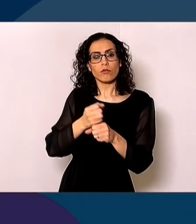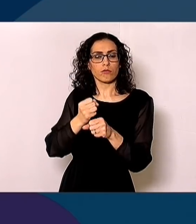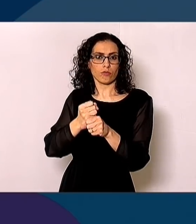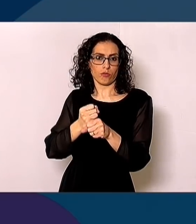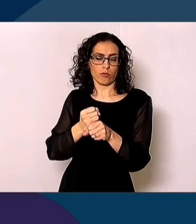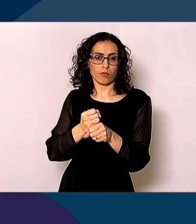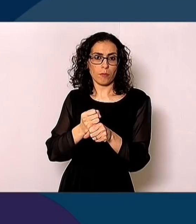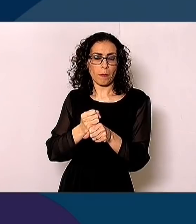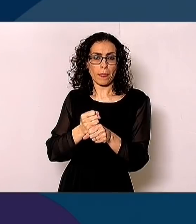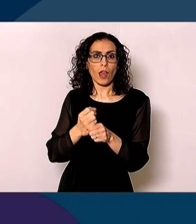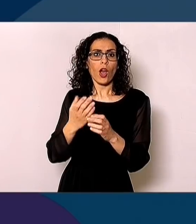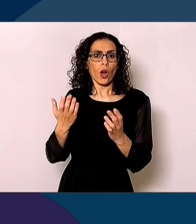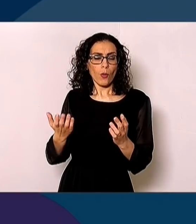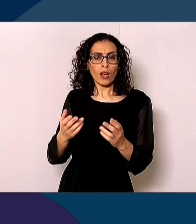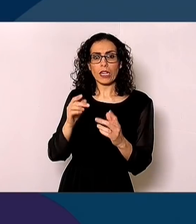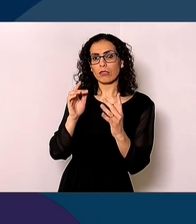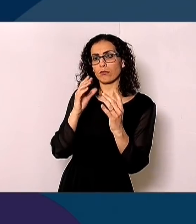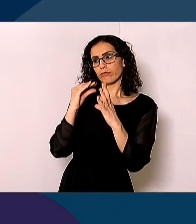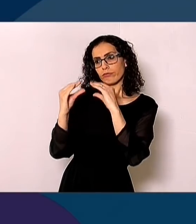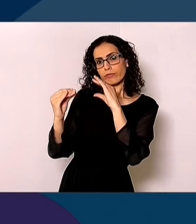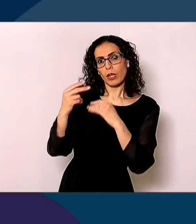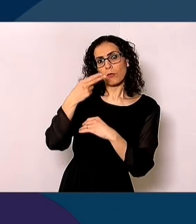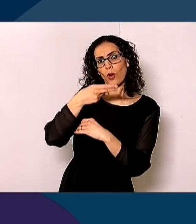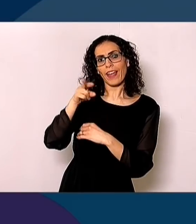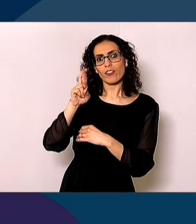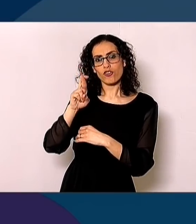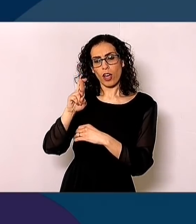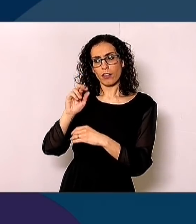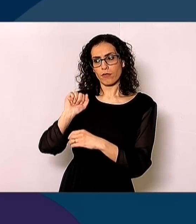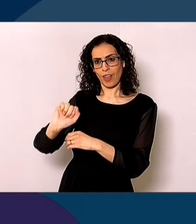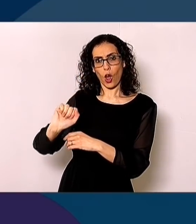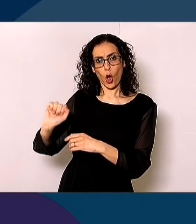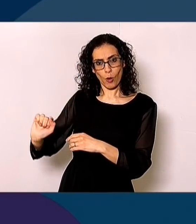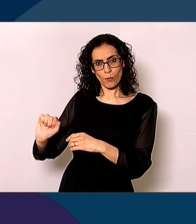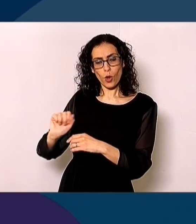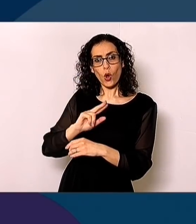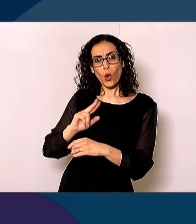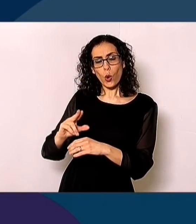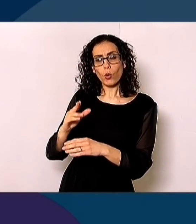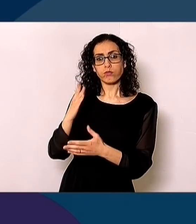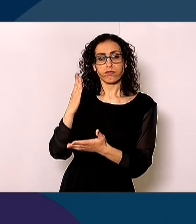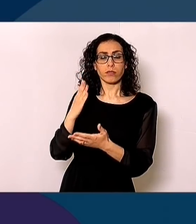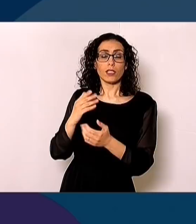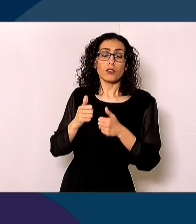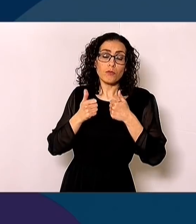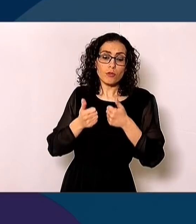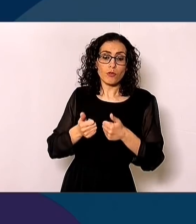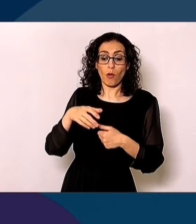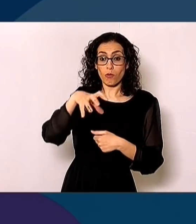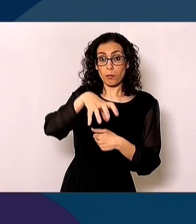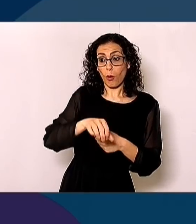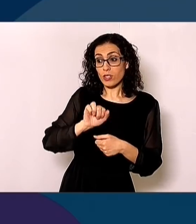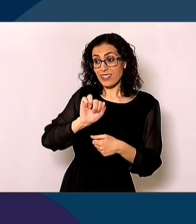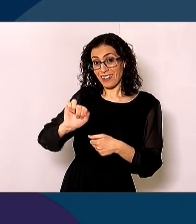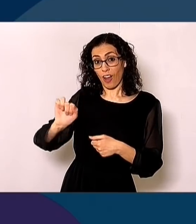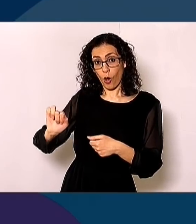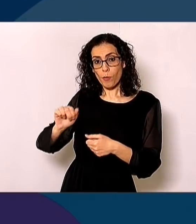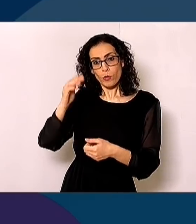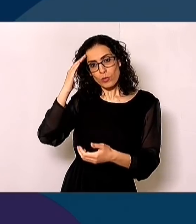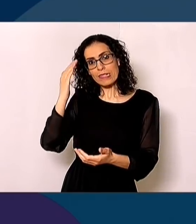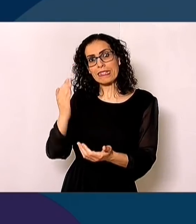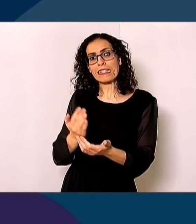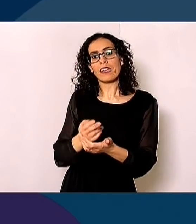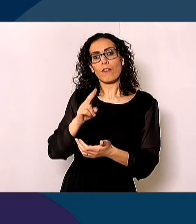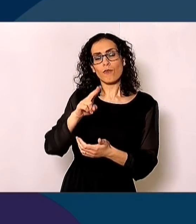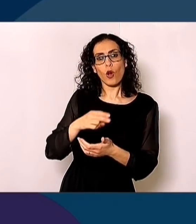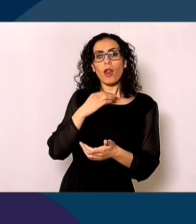hemmhekk huma jagħmlu kuntatt mal-HR tagħhom, però dejjem isir assigurazzjoni li fejn il-post ikun qegħdin jaħdmu jkun safe